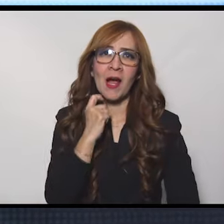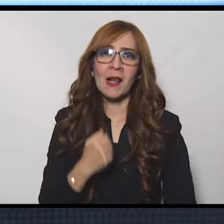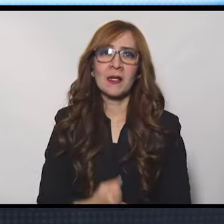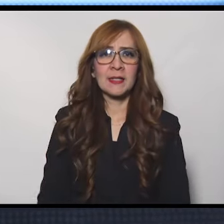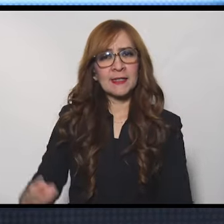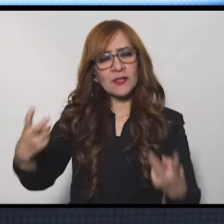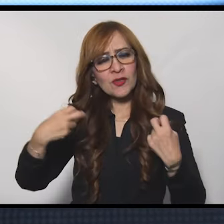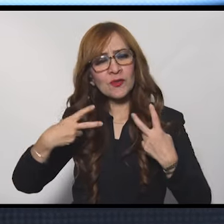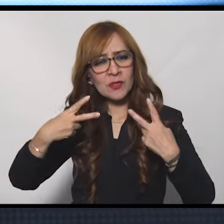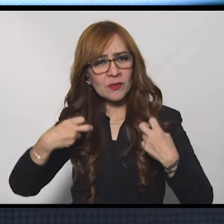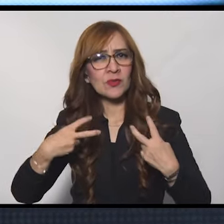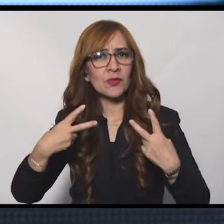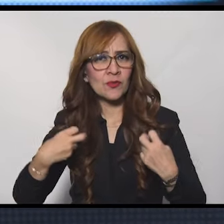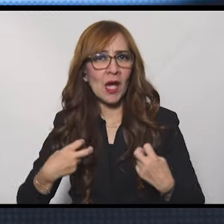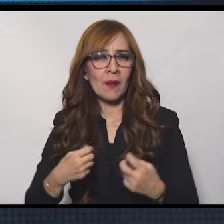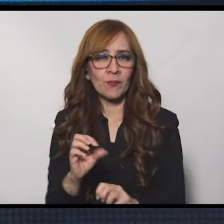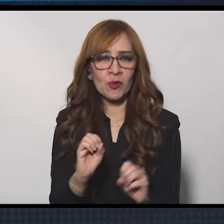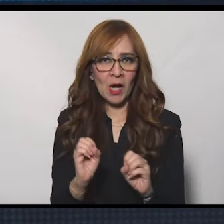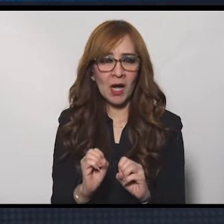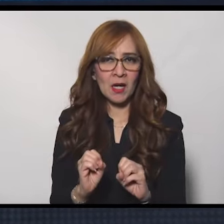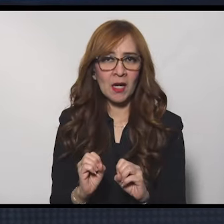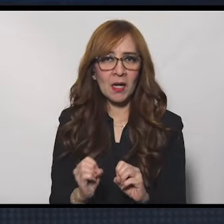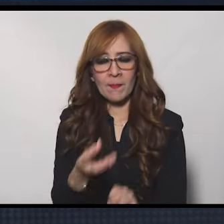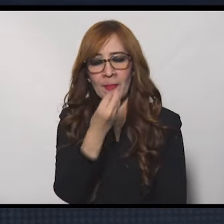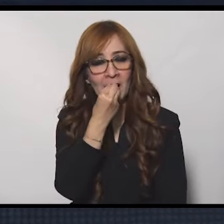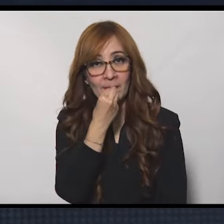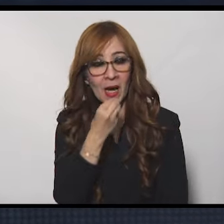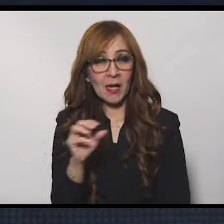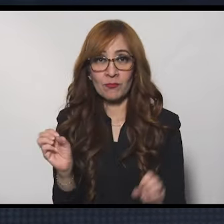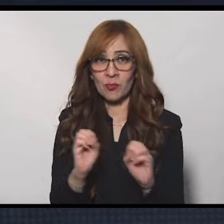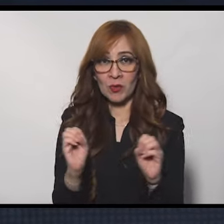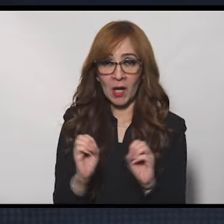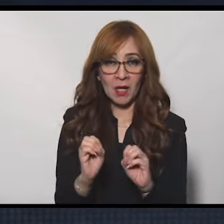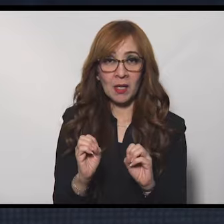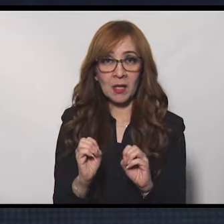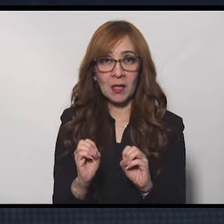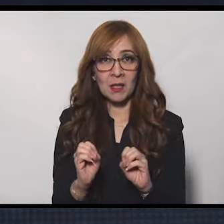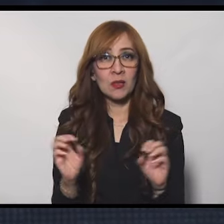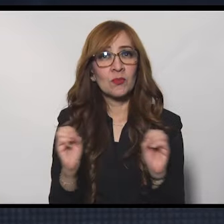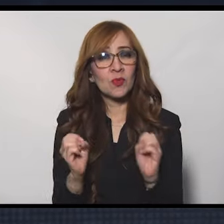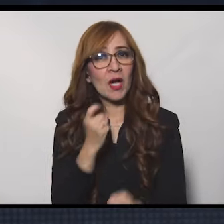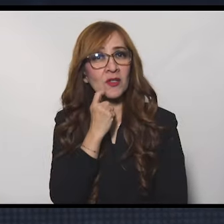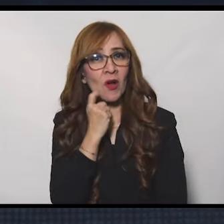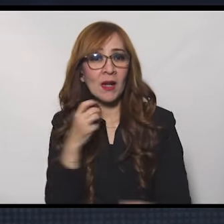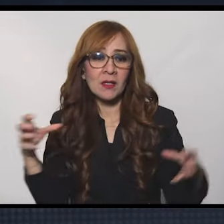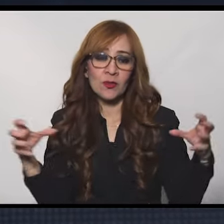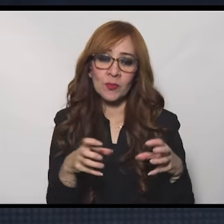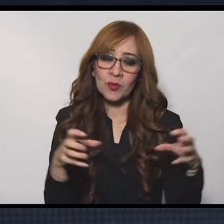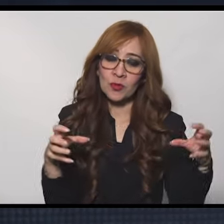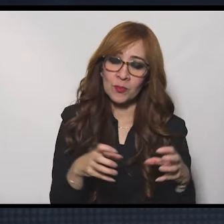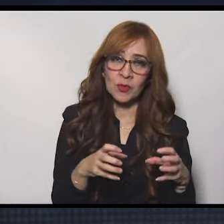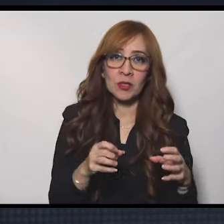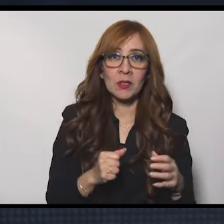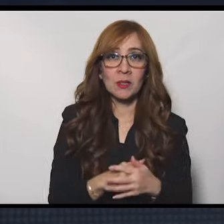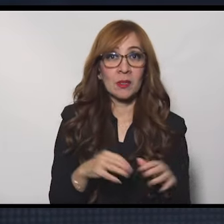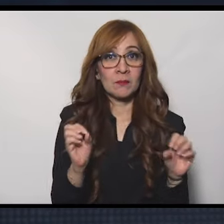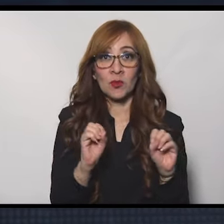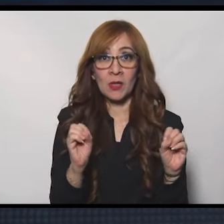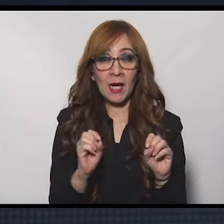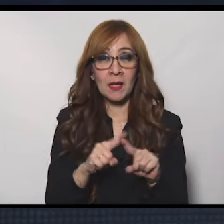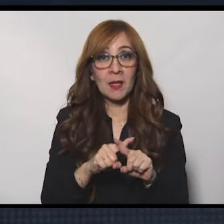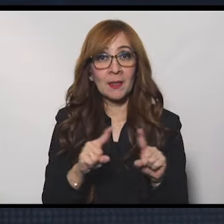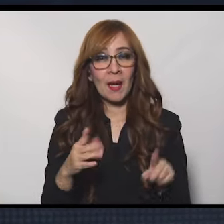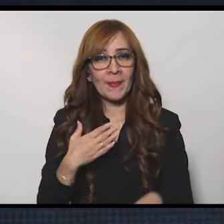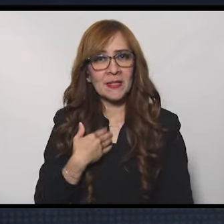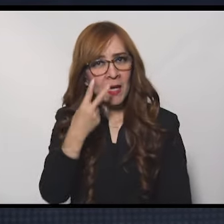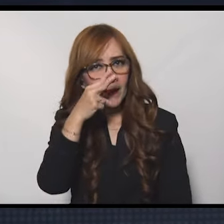doang, bukan soal makan-makannya doang, bukan soal ngumpul-ngumpulnya doang, tapi